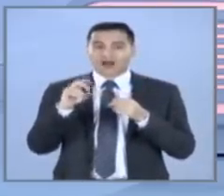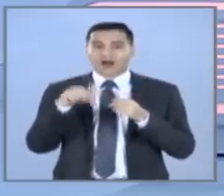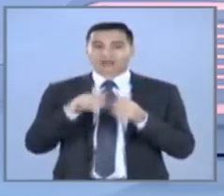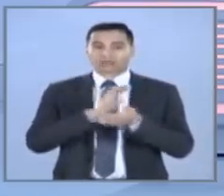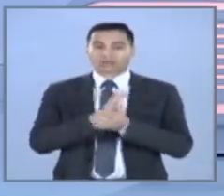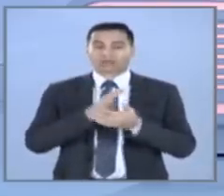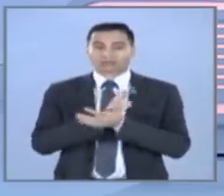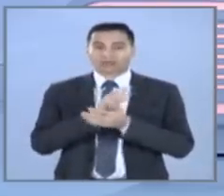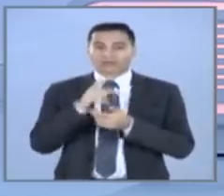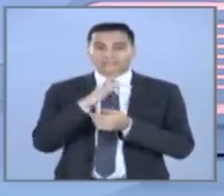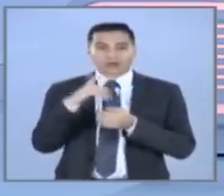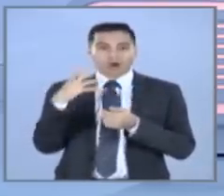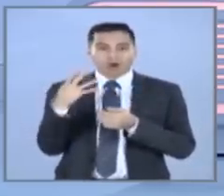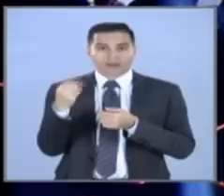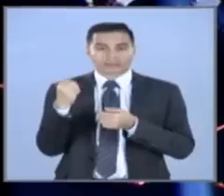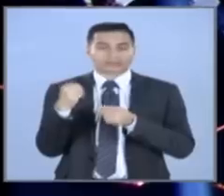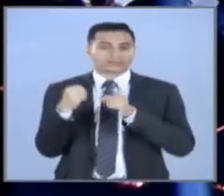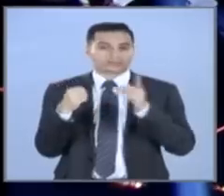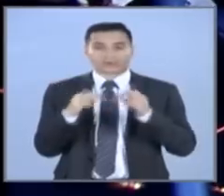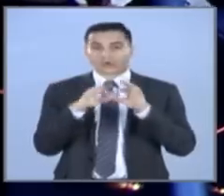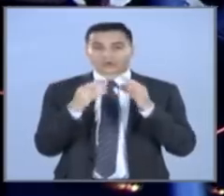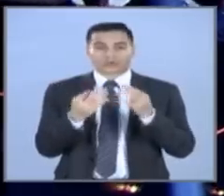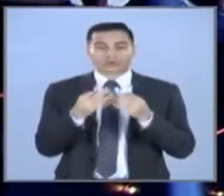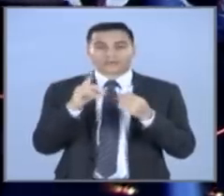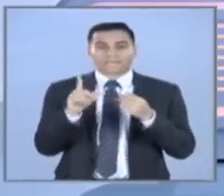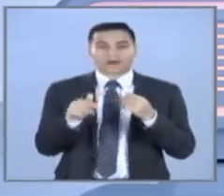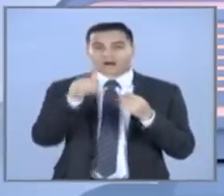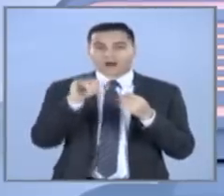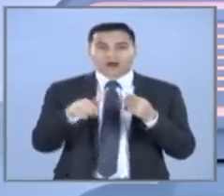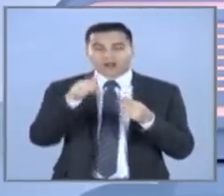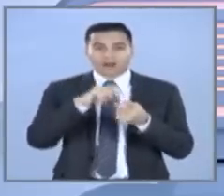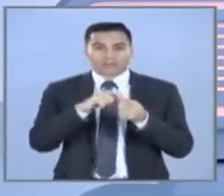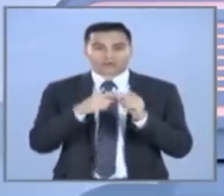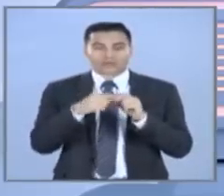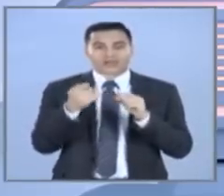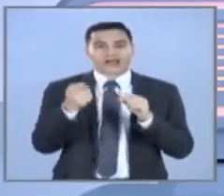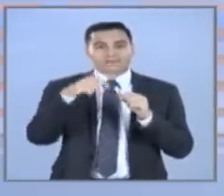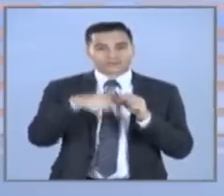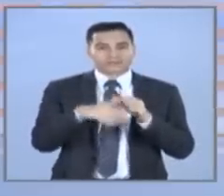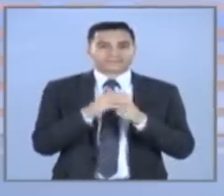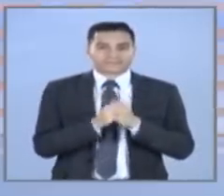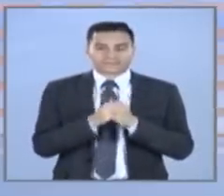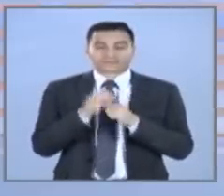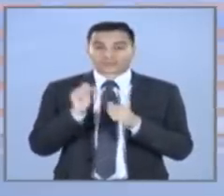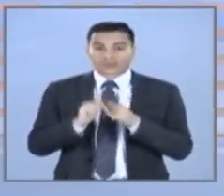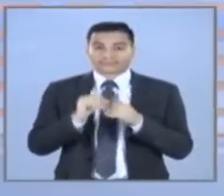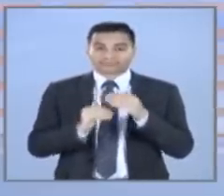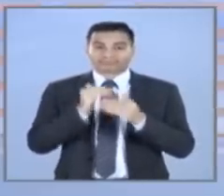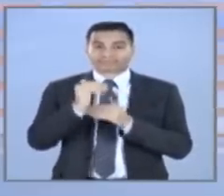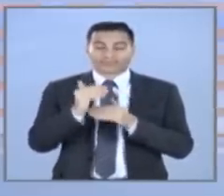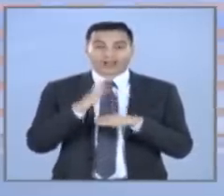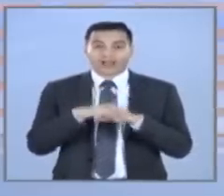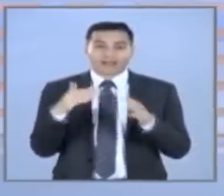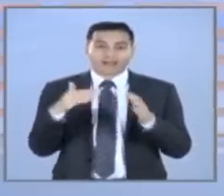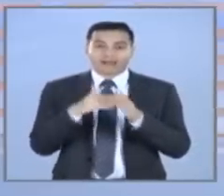الغربية متقدمين 140 نقطة، عائلة برايا بورسعيد 65. ودلوقتي مع